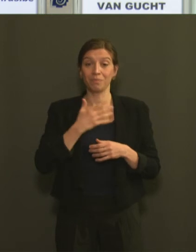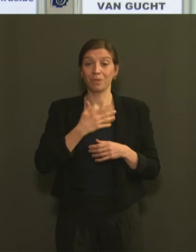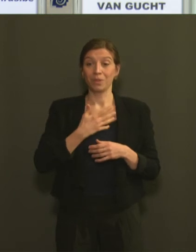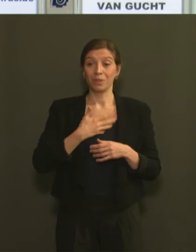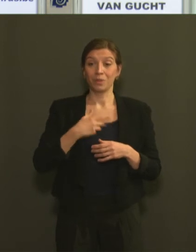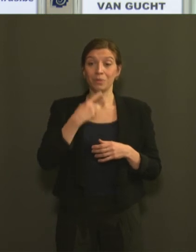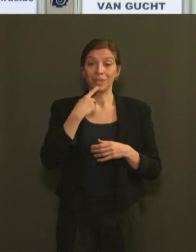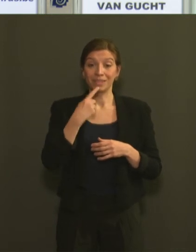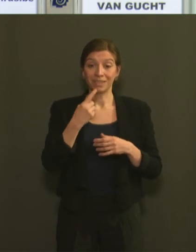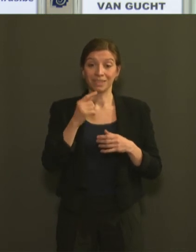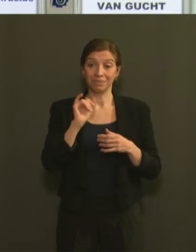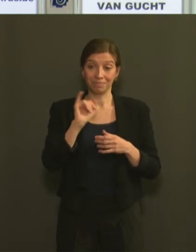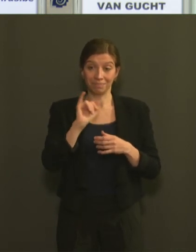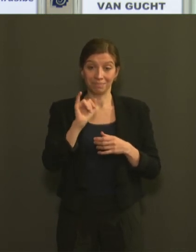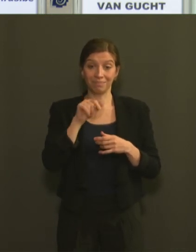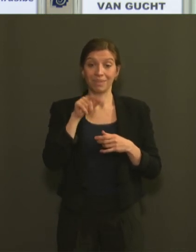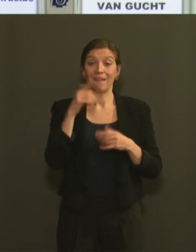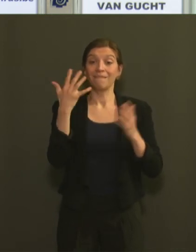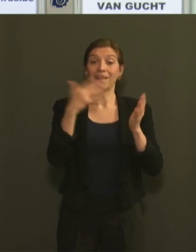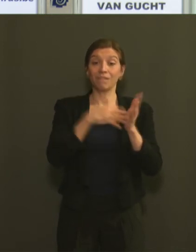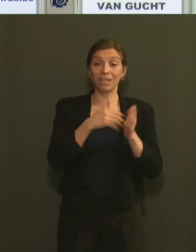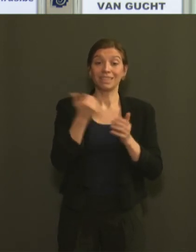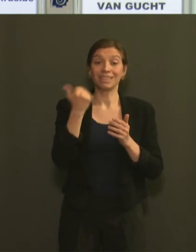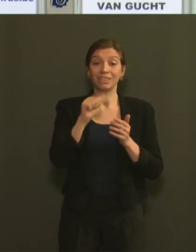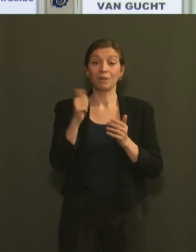dans in big ali